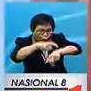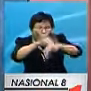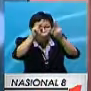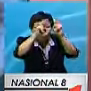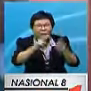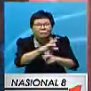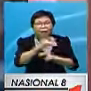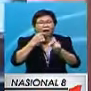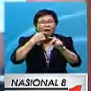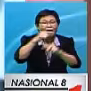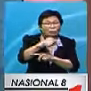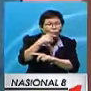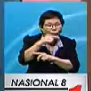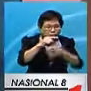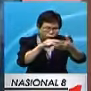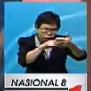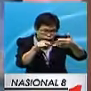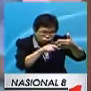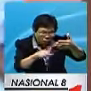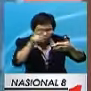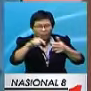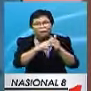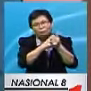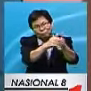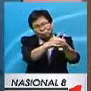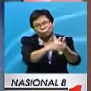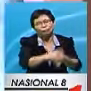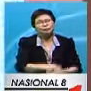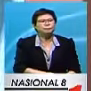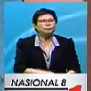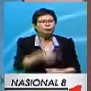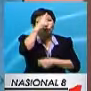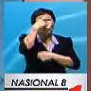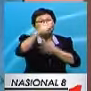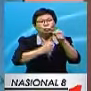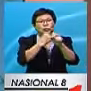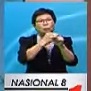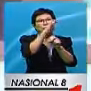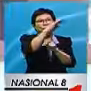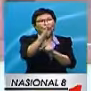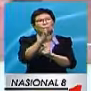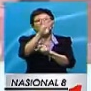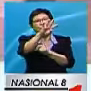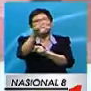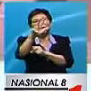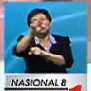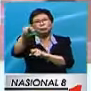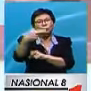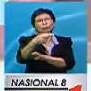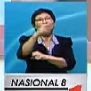serta arahan dan amaran yang perlu dipatuhi. Untuk tahun ini, seramai